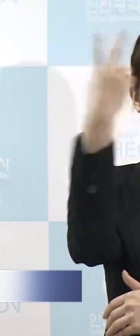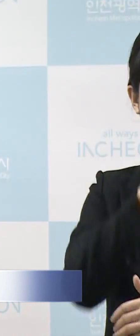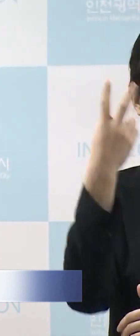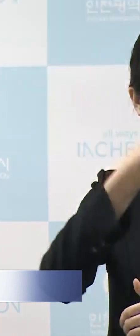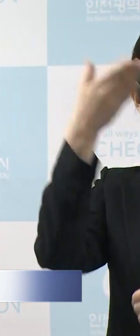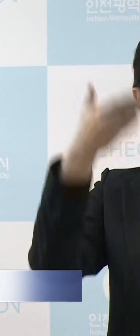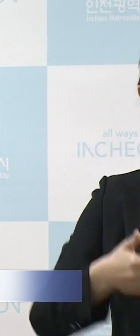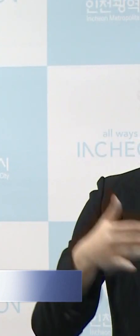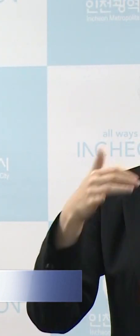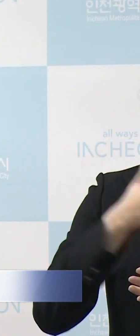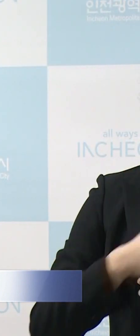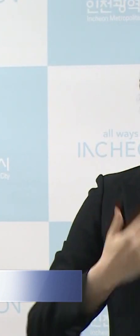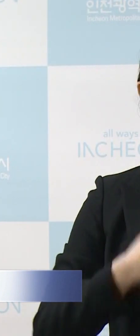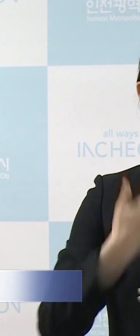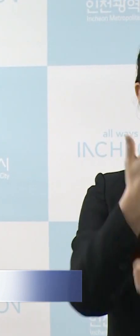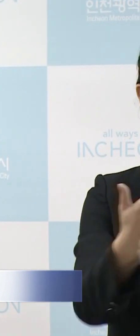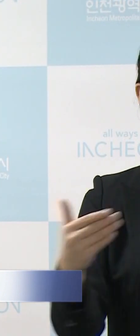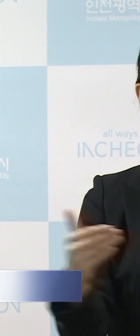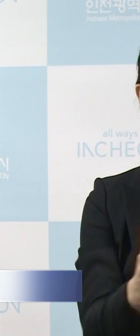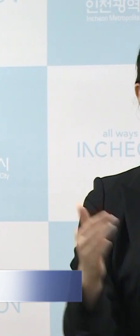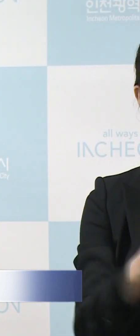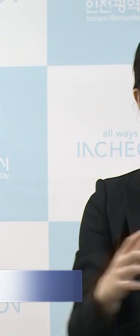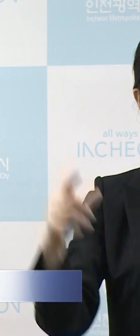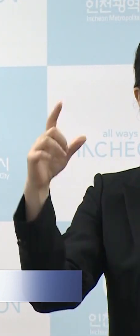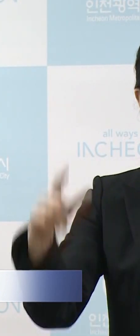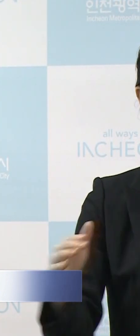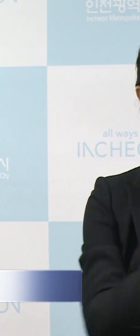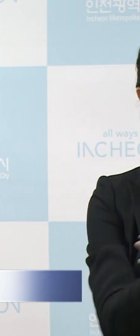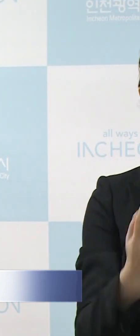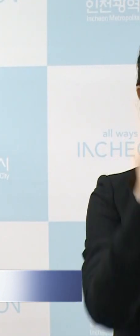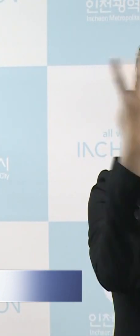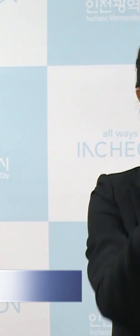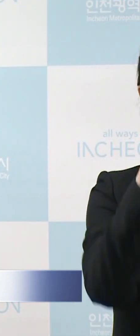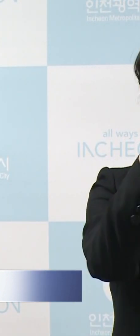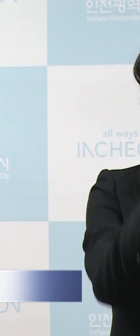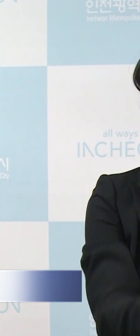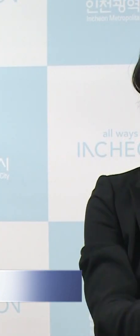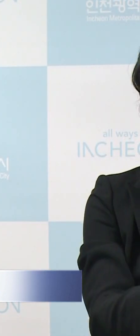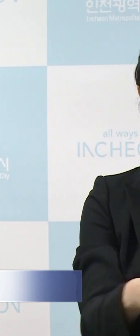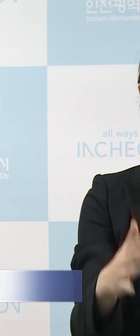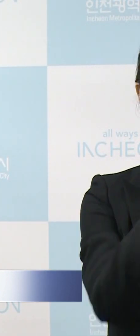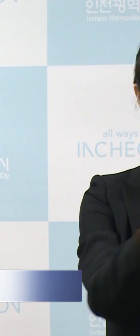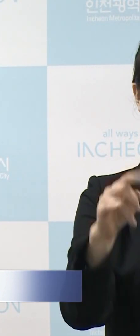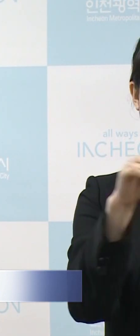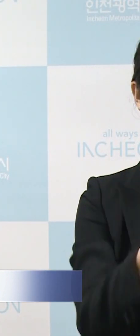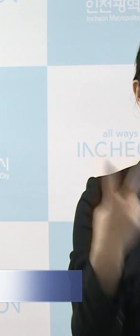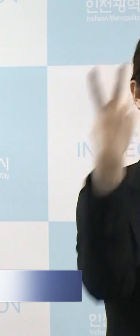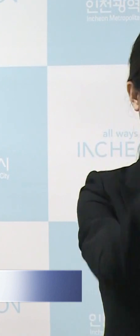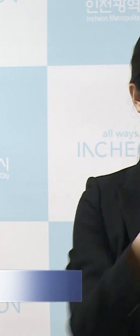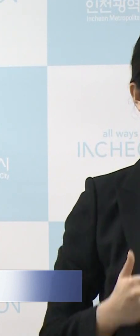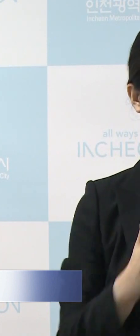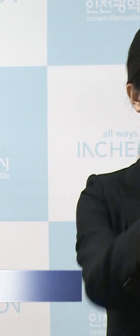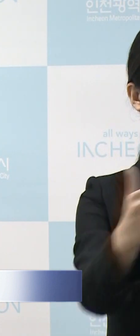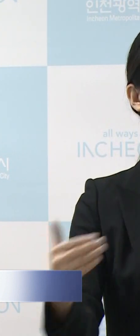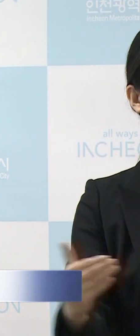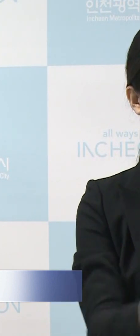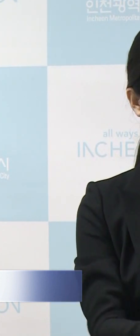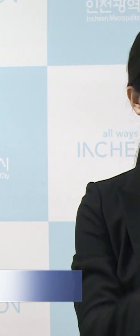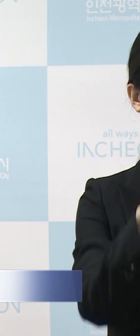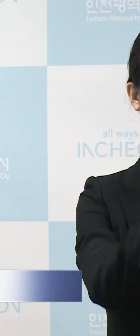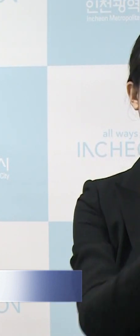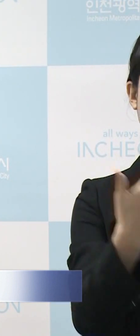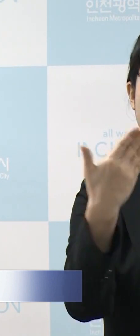이에 관내 선별진료소에서 19명에 대한 검체 검사를 즉시 진행하였고 3월